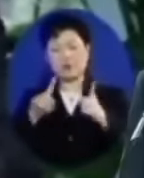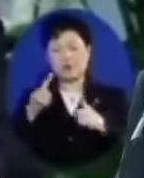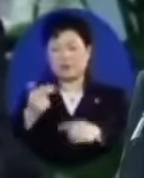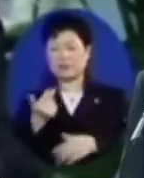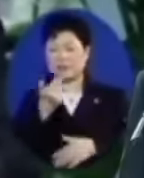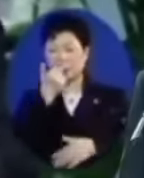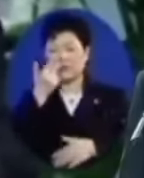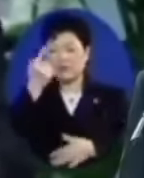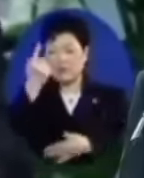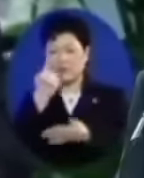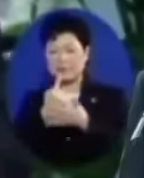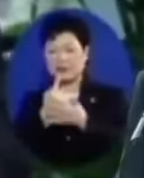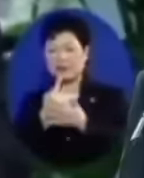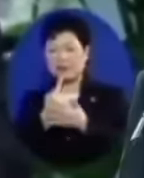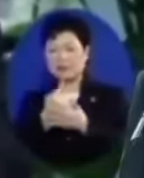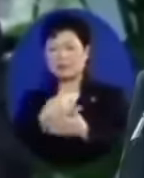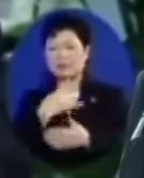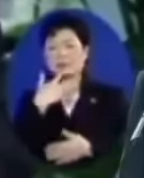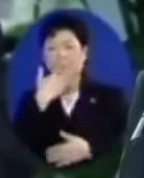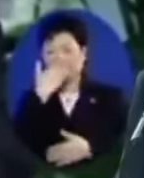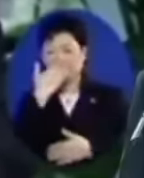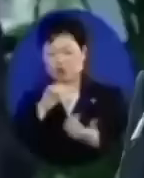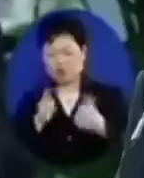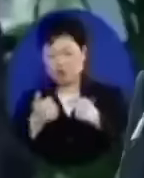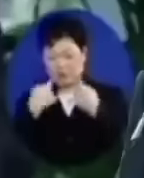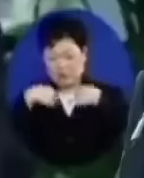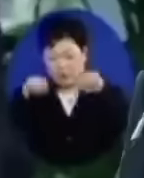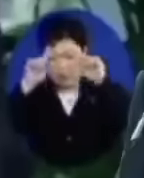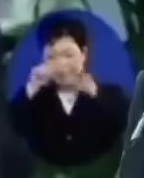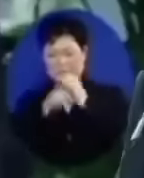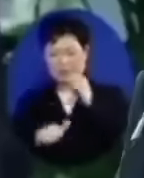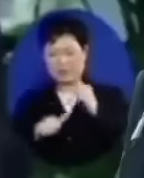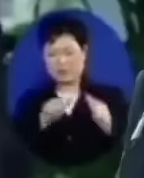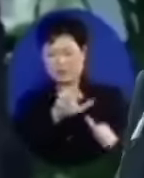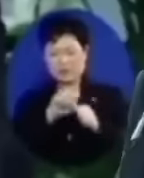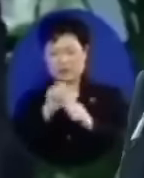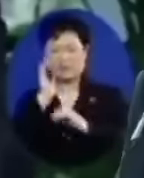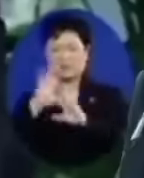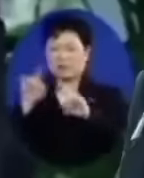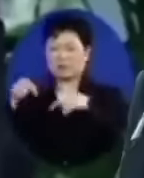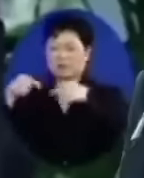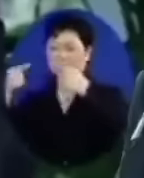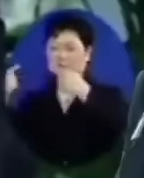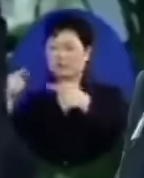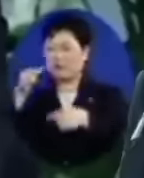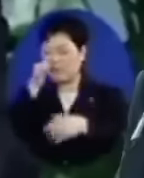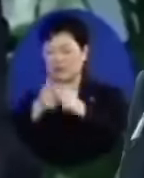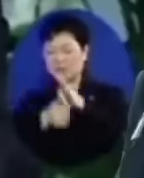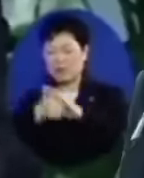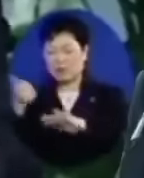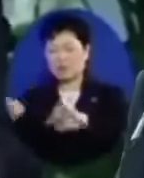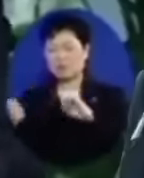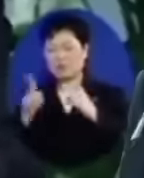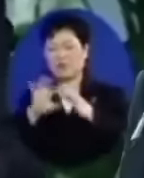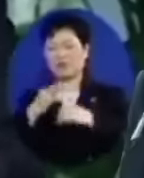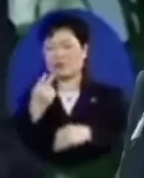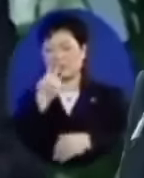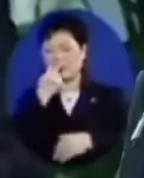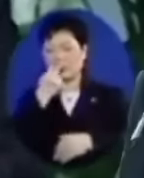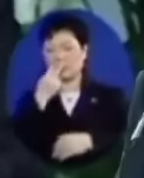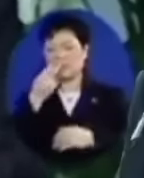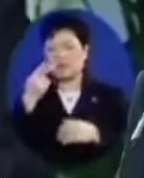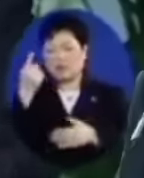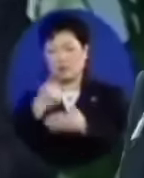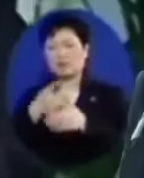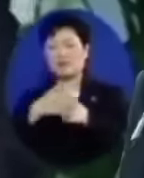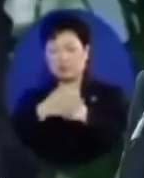와서 해주는 것이요. 죽어서 지옥 떨어질 것을 우리를 건져서 천국으로 갈 수 있는 희망을 주는 것도 부활의 생명이 와서 그렇게 해주는